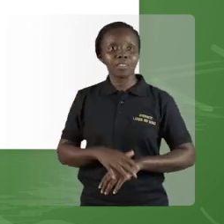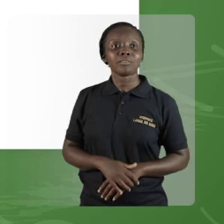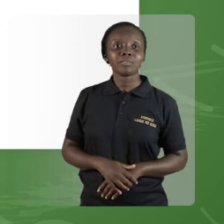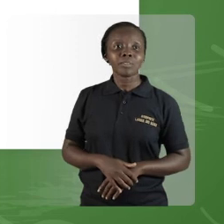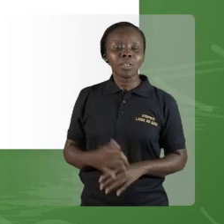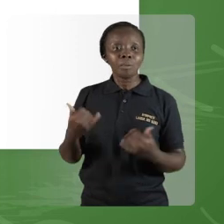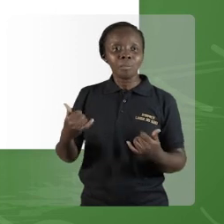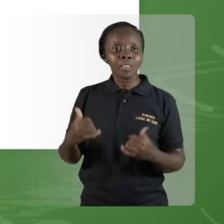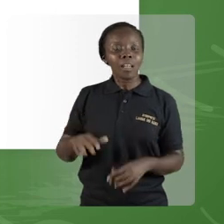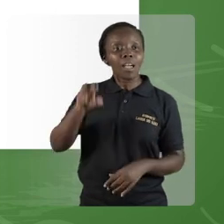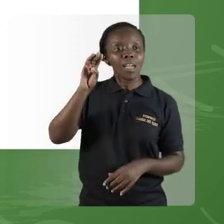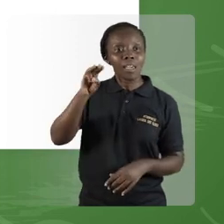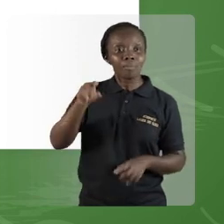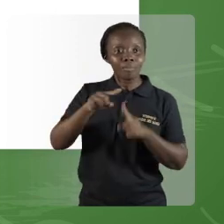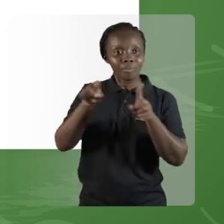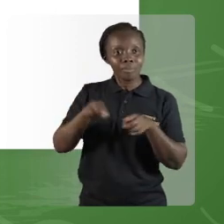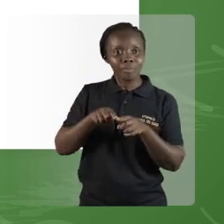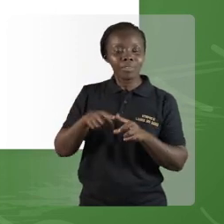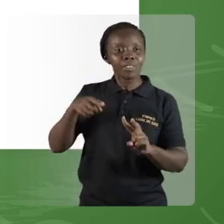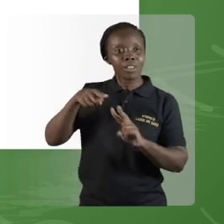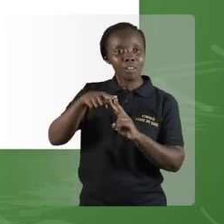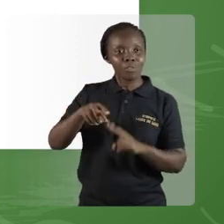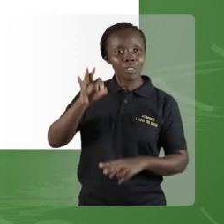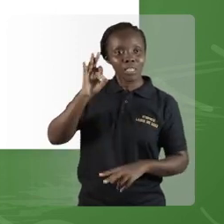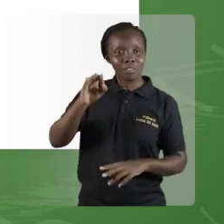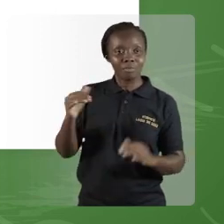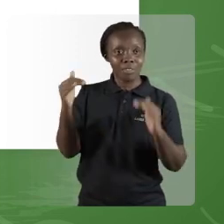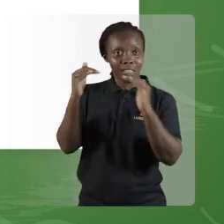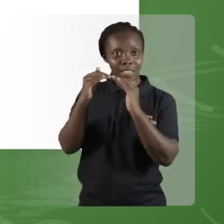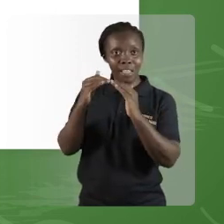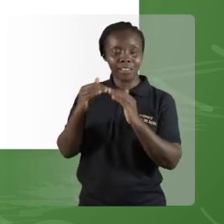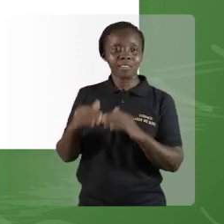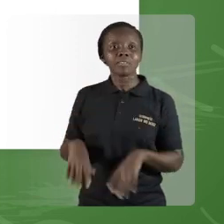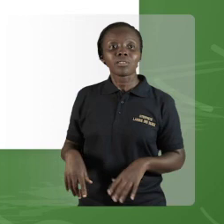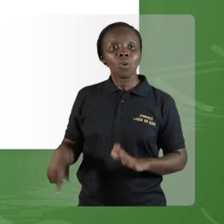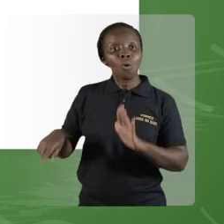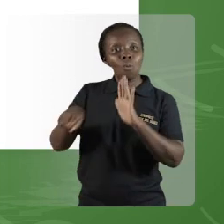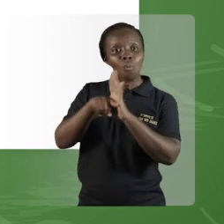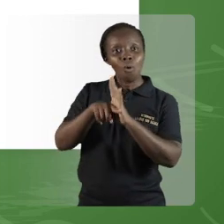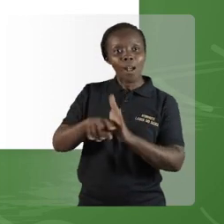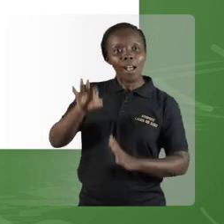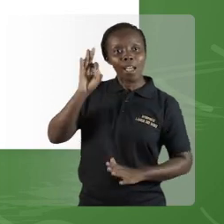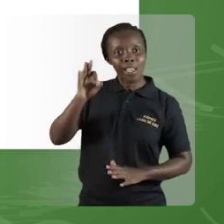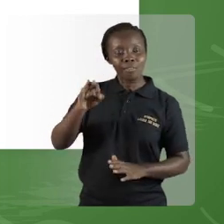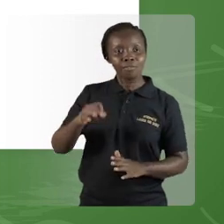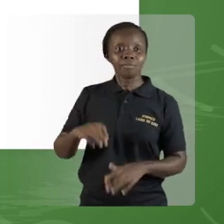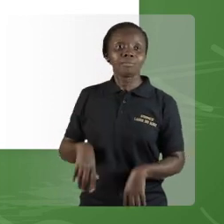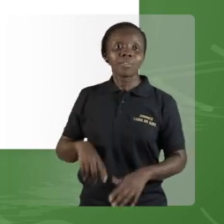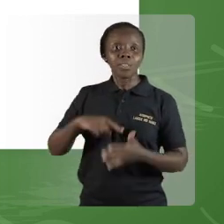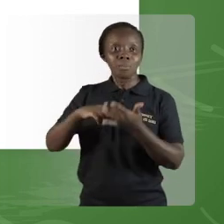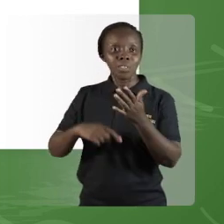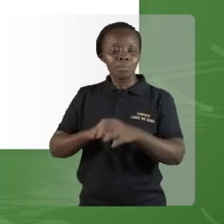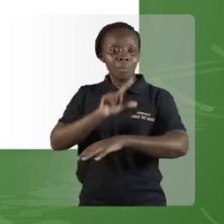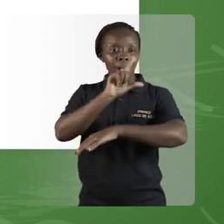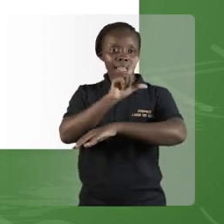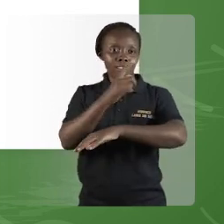contraire que nous avons choisi. Ce moment-là est donc négatif. Donc ça nous fait moins F multiplié par le bras de levier